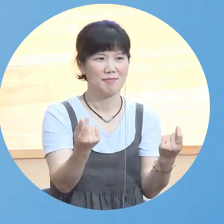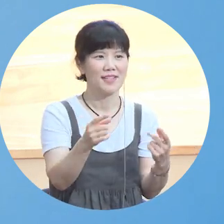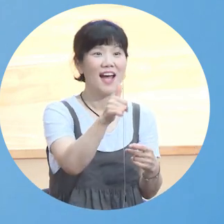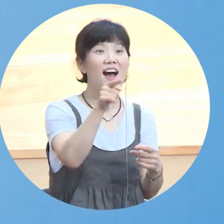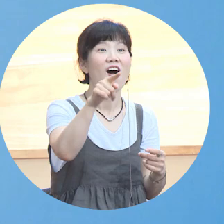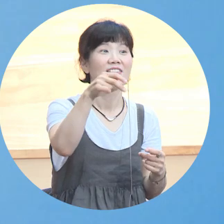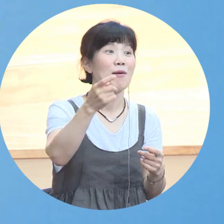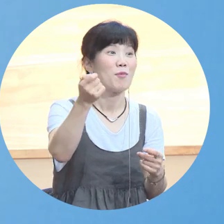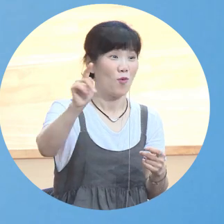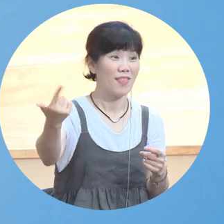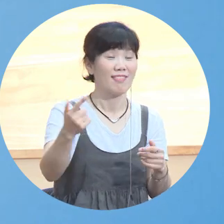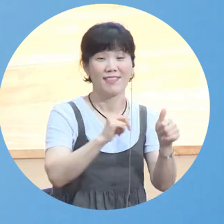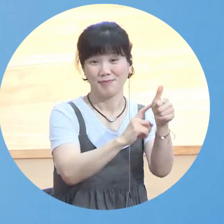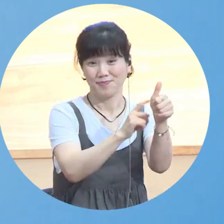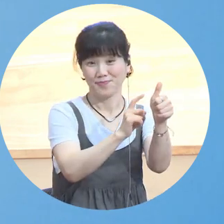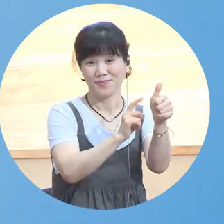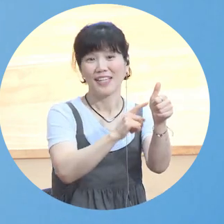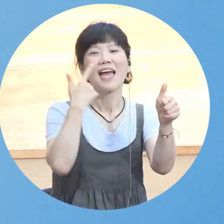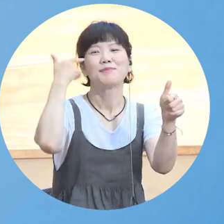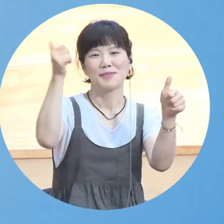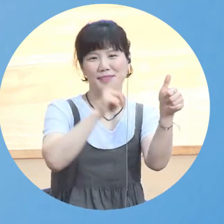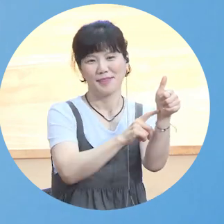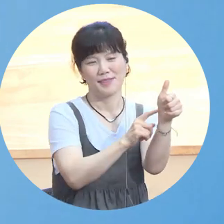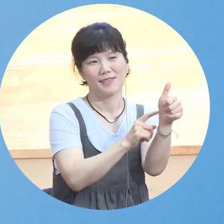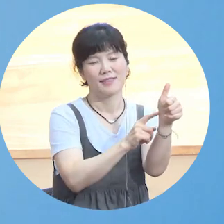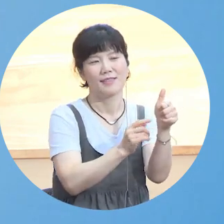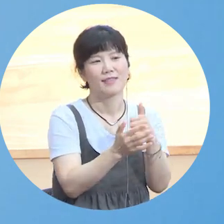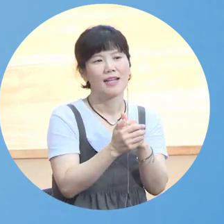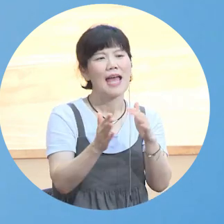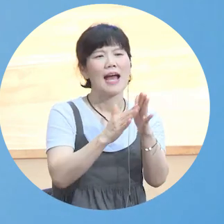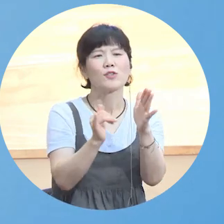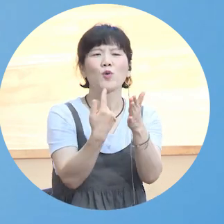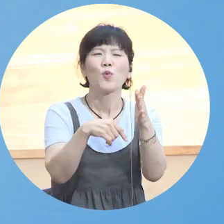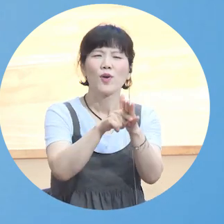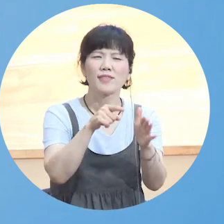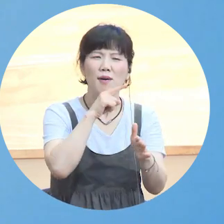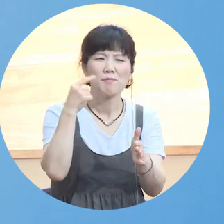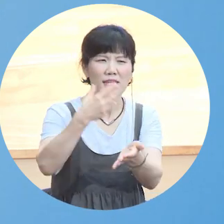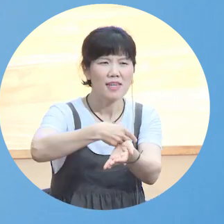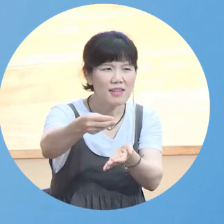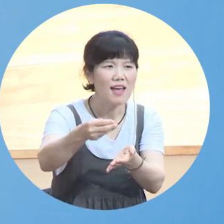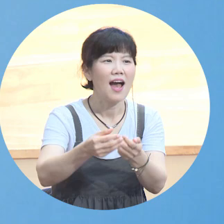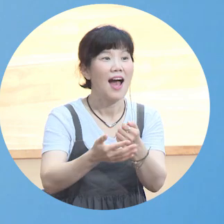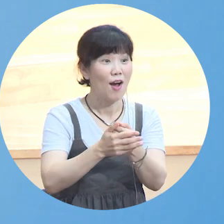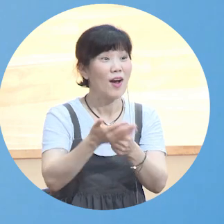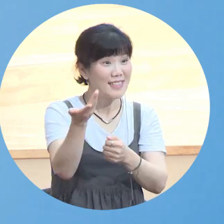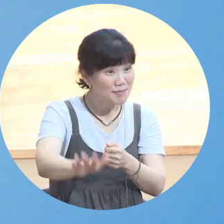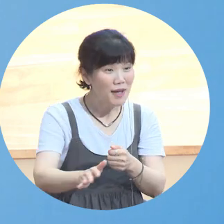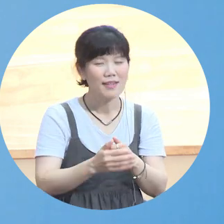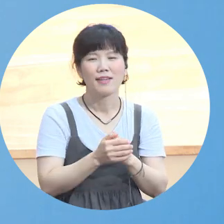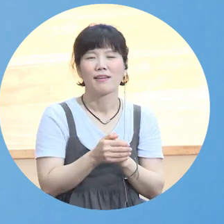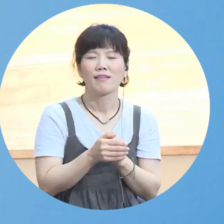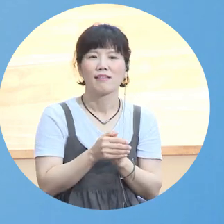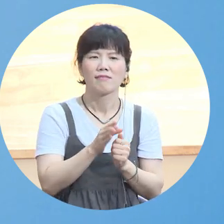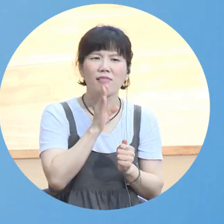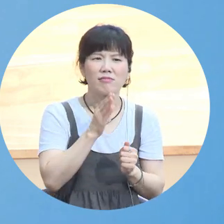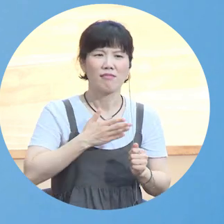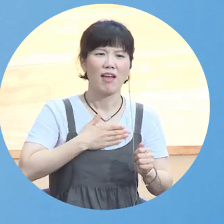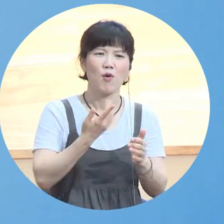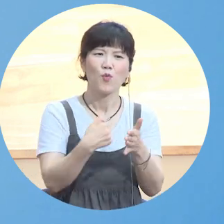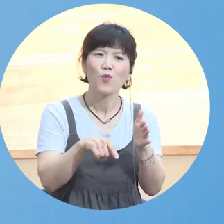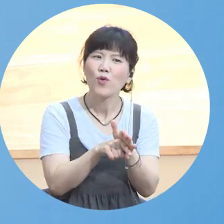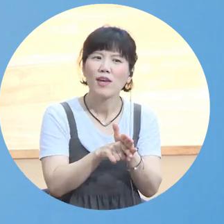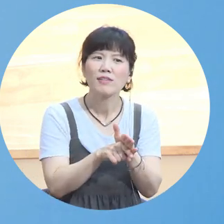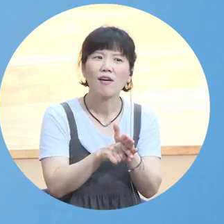이 아버지 가족을 위해서 피를 뽑고 다 하지만 정작 자기 자신을 위해서 하는 건 뭐냐